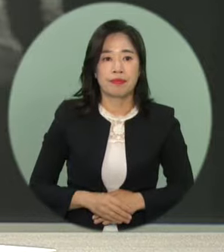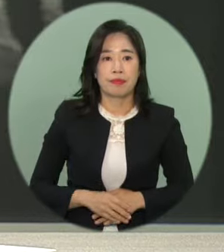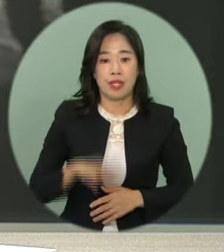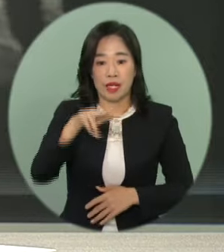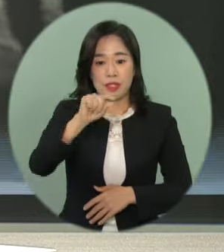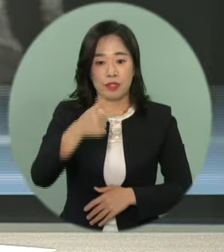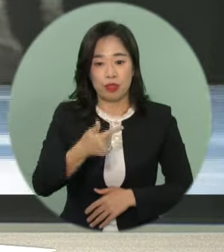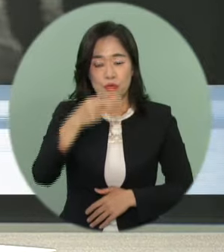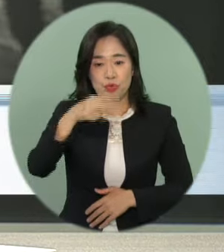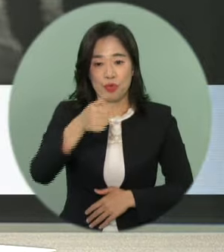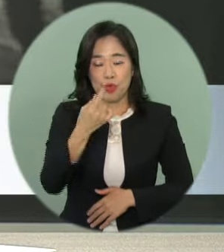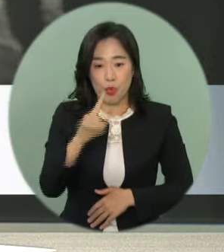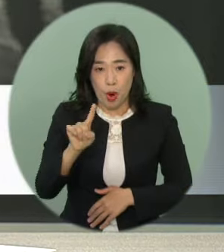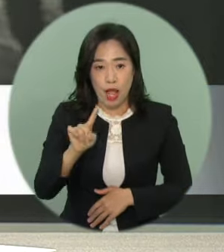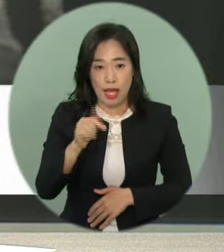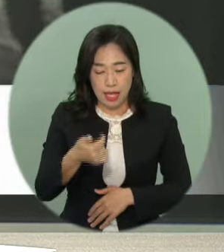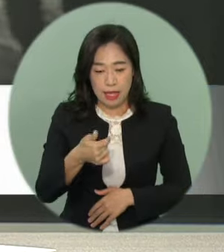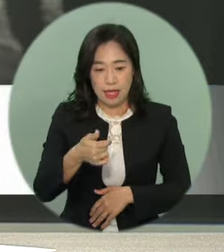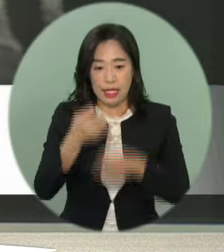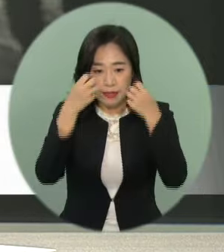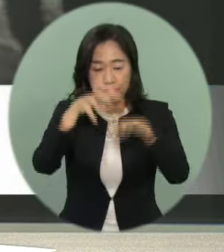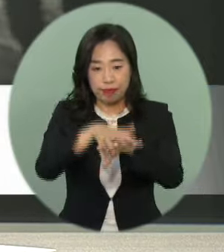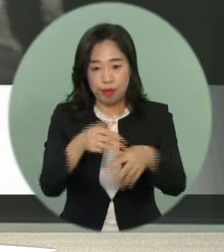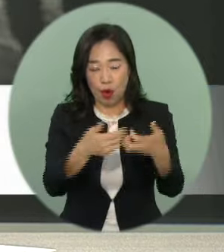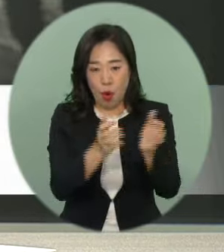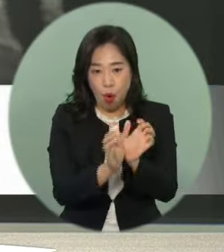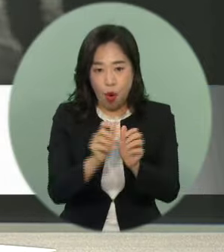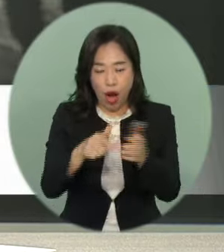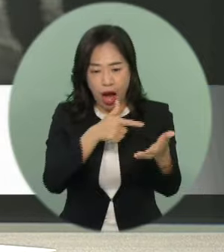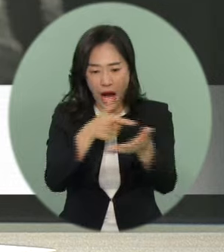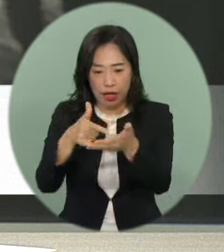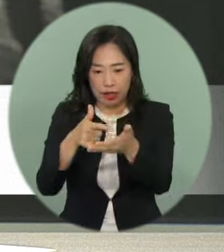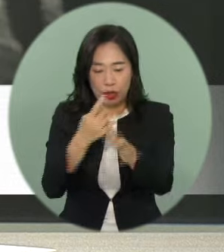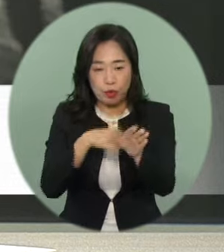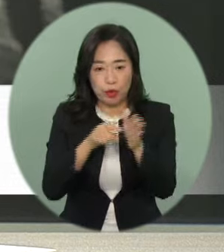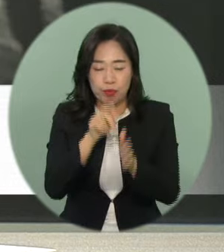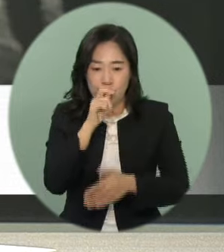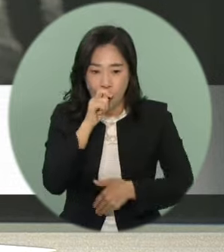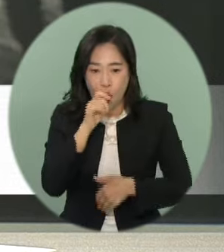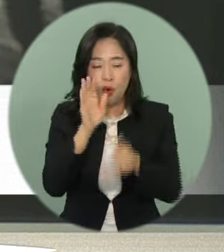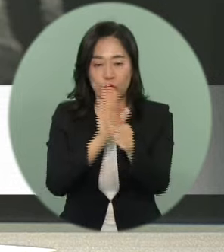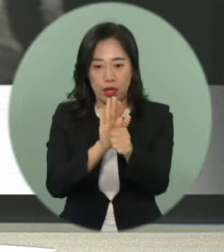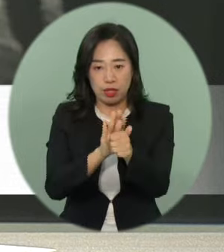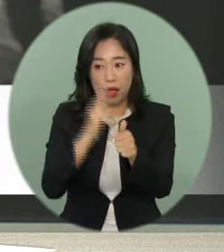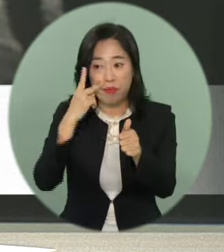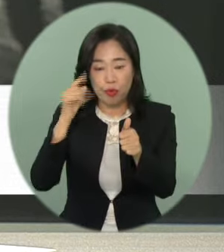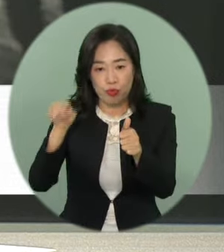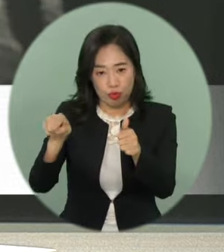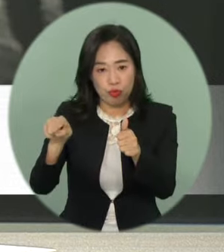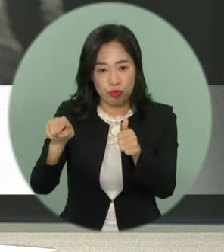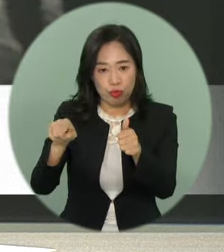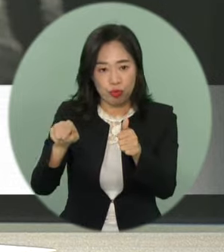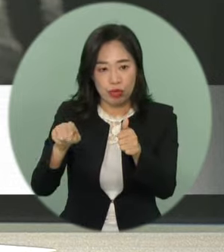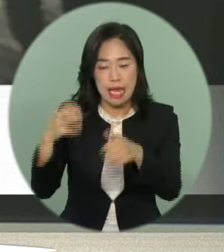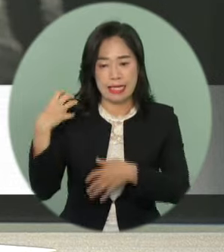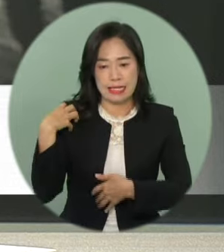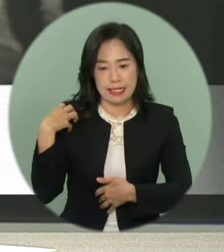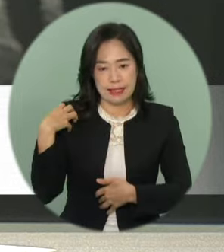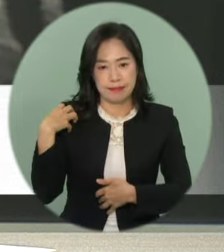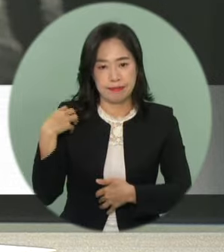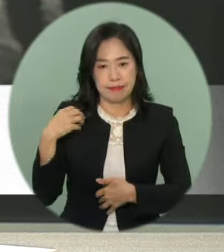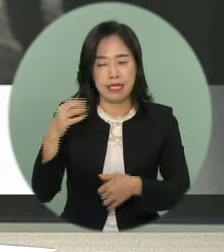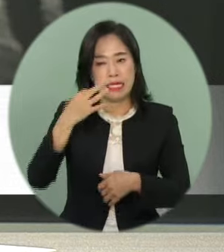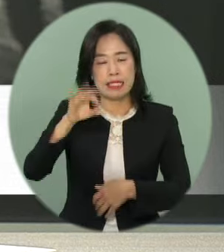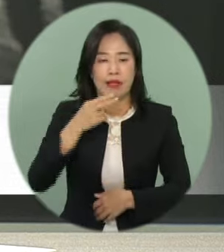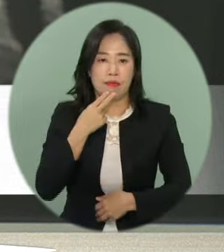전두한 신군부가 광주 시민들을 살하 묵인하고 심지어 도왔다는 의혹을 받고 있는 미국은 아직까지 그 책임을 인정하지